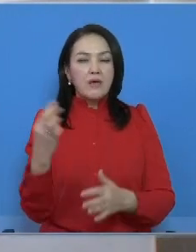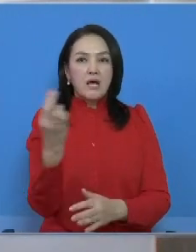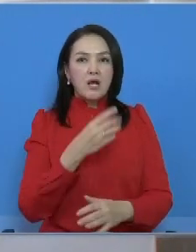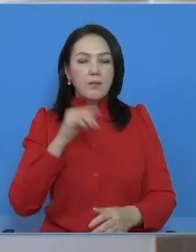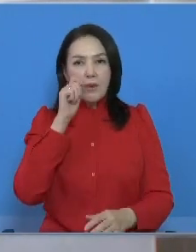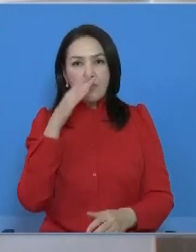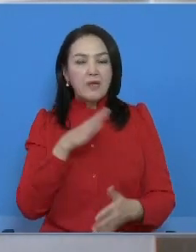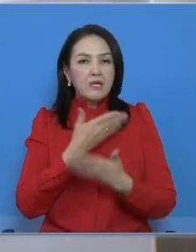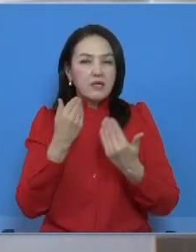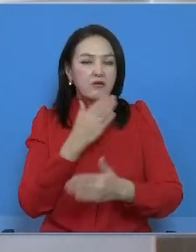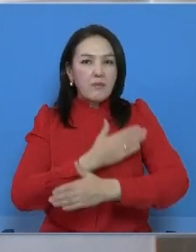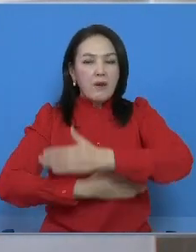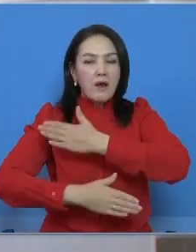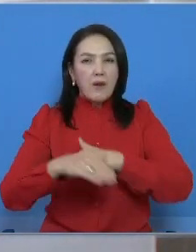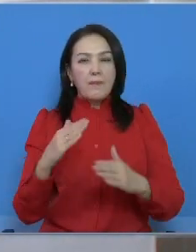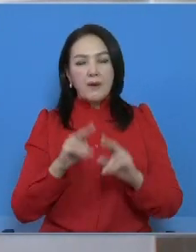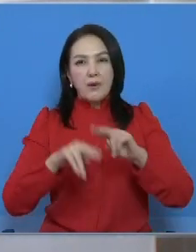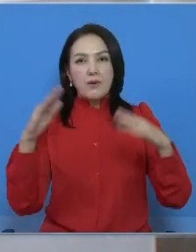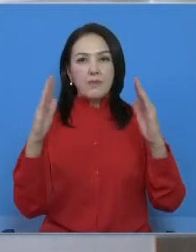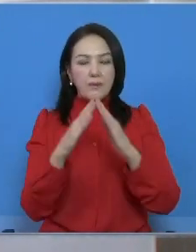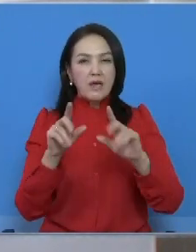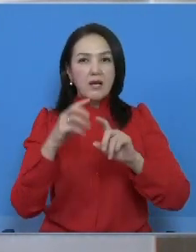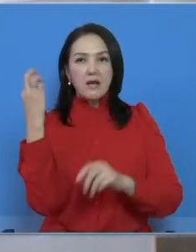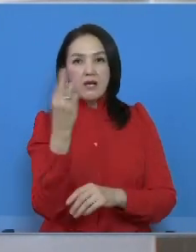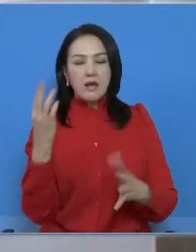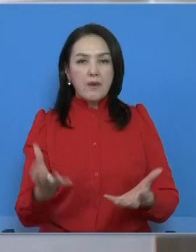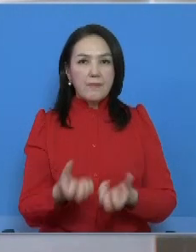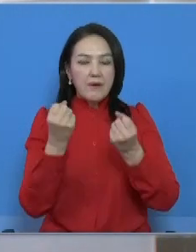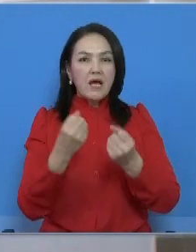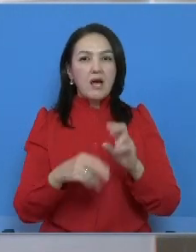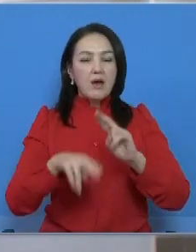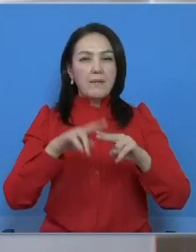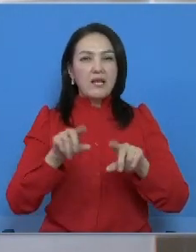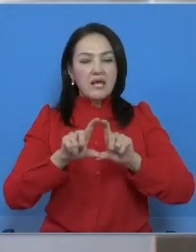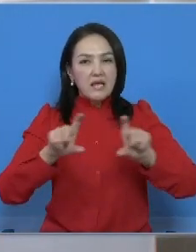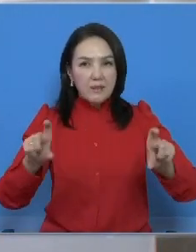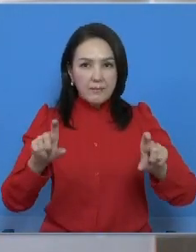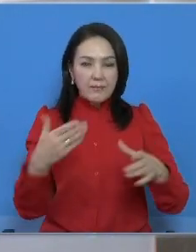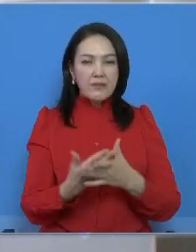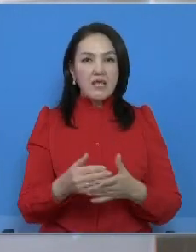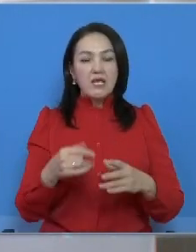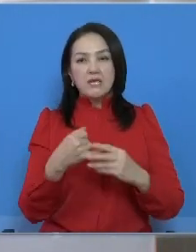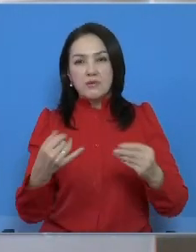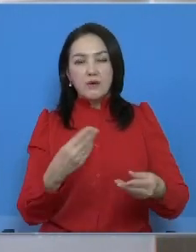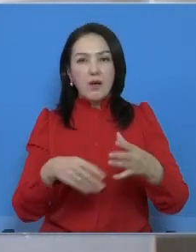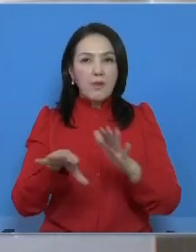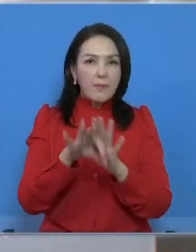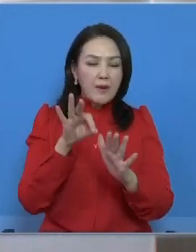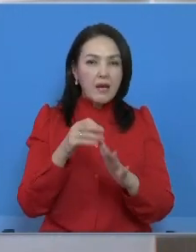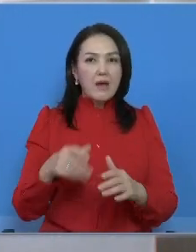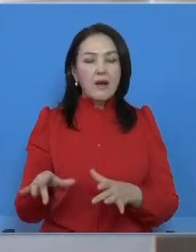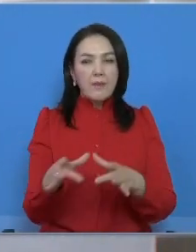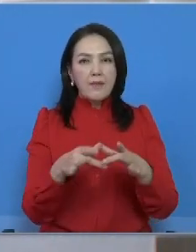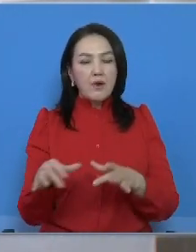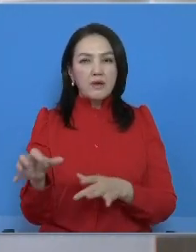мужчине у которого нет рук фонд построил дом сейчас алкаре при поддержке фонда строится реабилитационный центр земельный участок уже выбран на